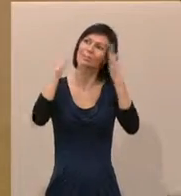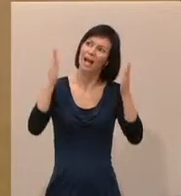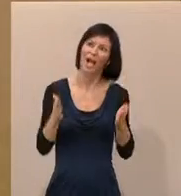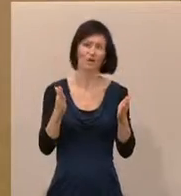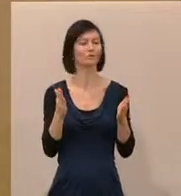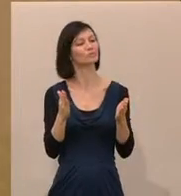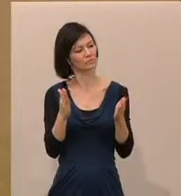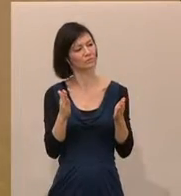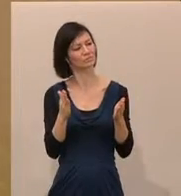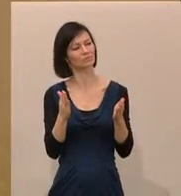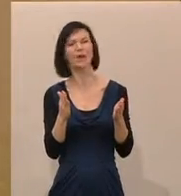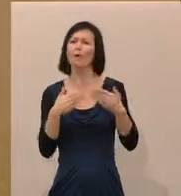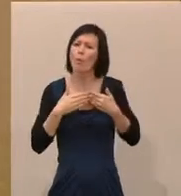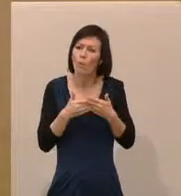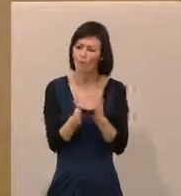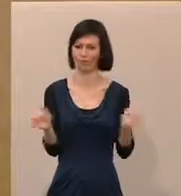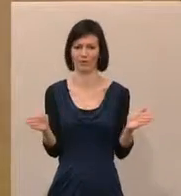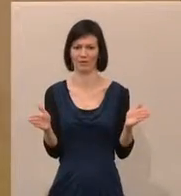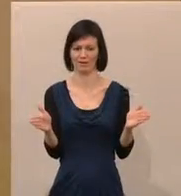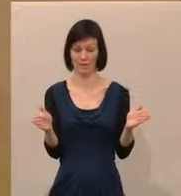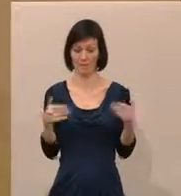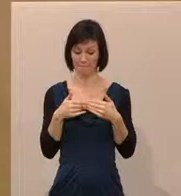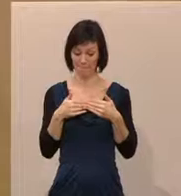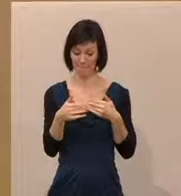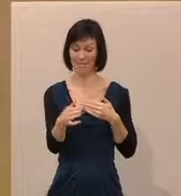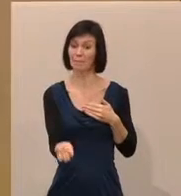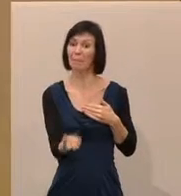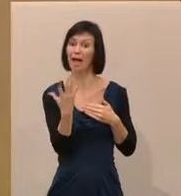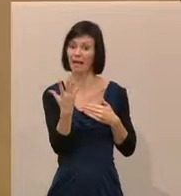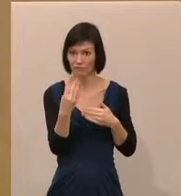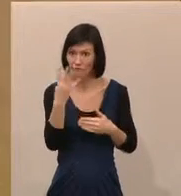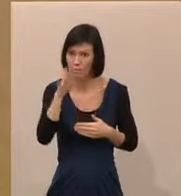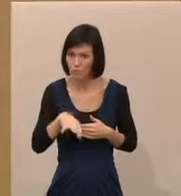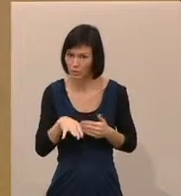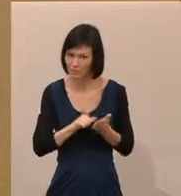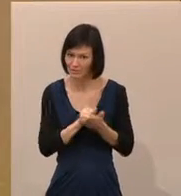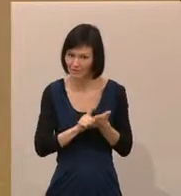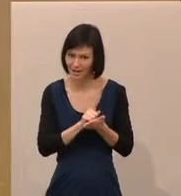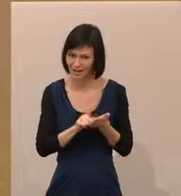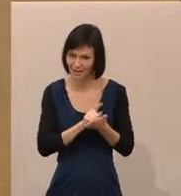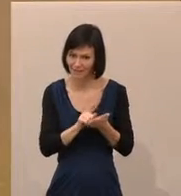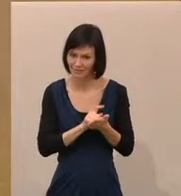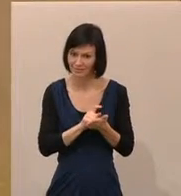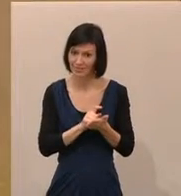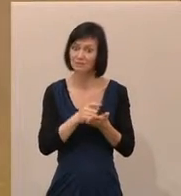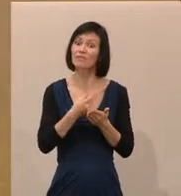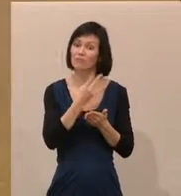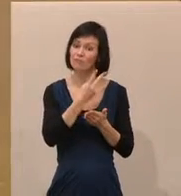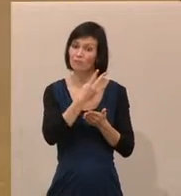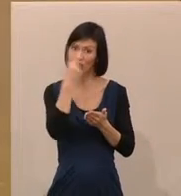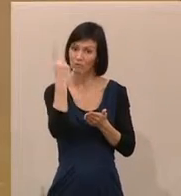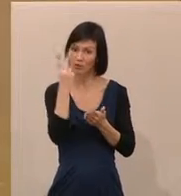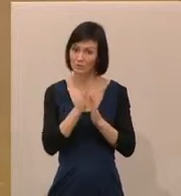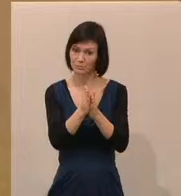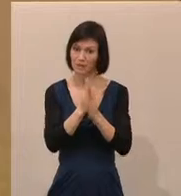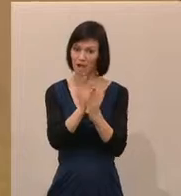Haus doch so bereit, dass wir bis Mai, und wir haben 4 Monate Zeit, die Forderungen hier zu diskutieren und